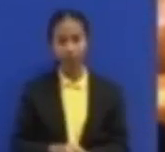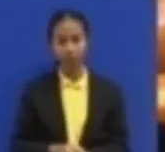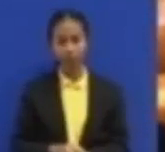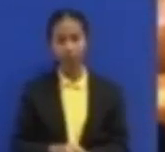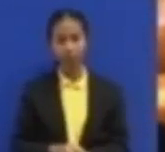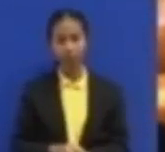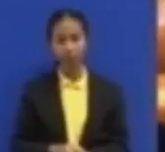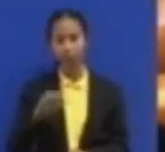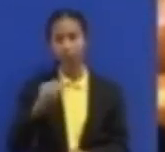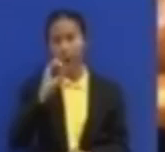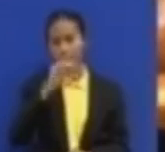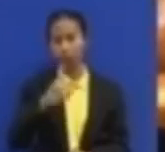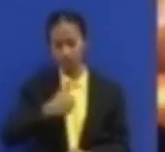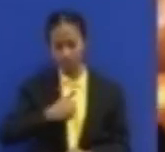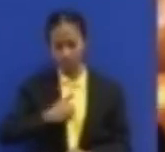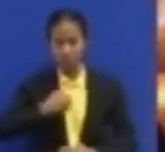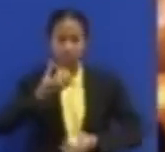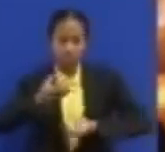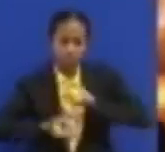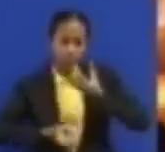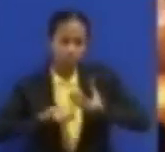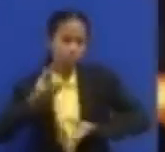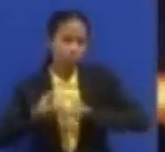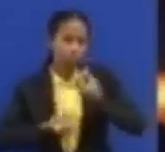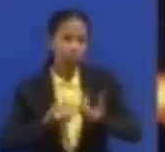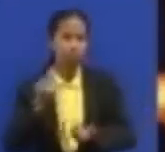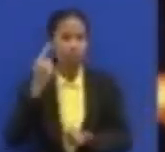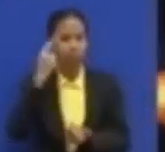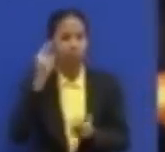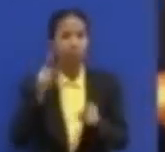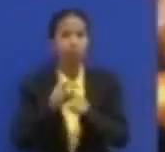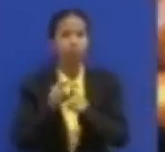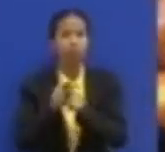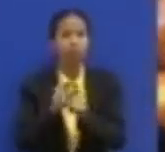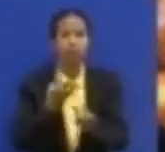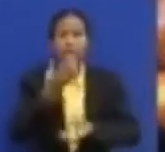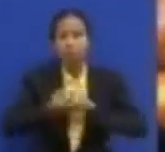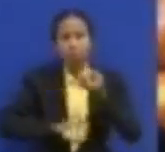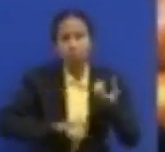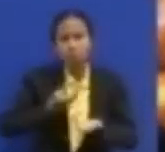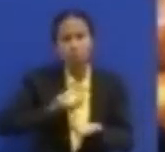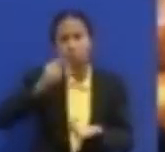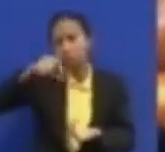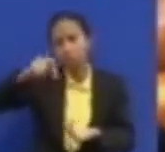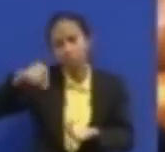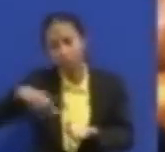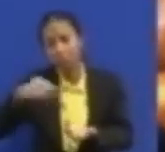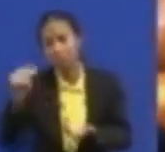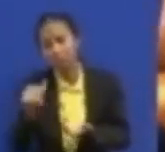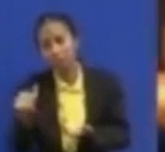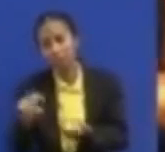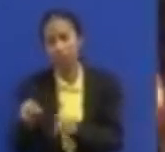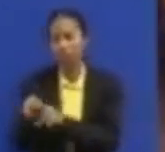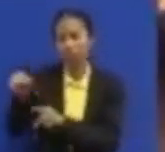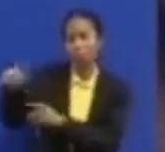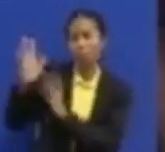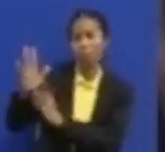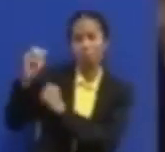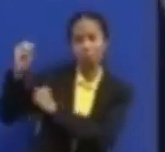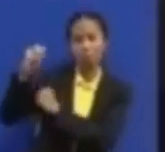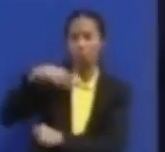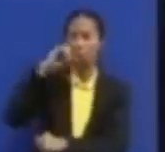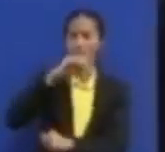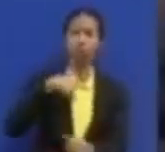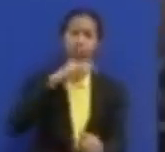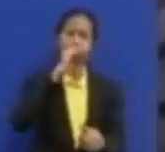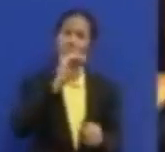สิ่งที่ผมได้อภิปรายนั้นไม่ได้เป็นการอภิปรายแบบฟุ่มเฟือยวกวนซ้ำซาก อย่างที่มีผู้ประท้วง